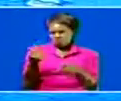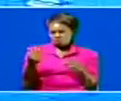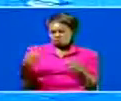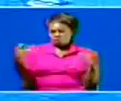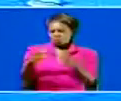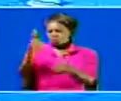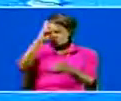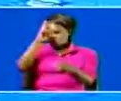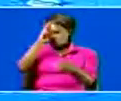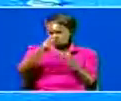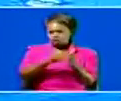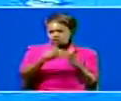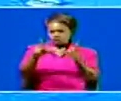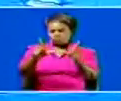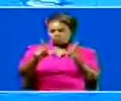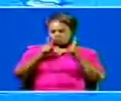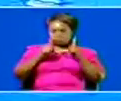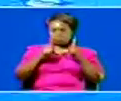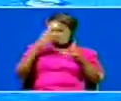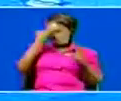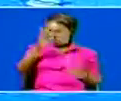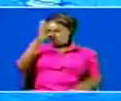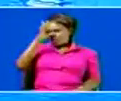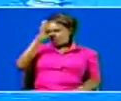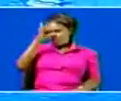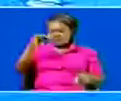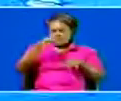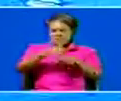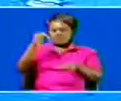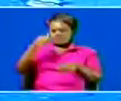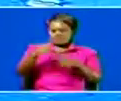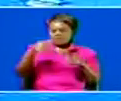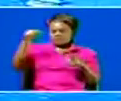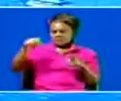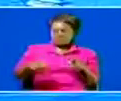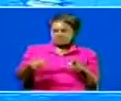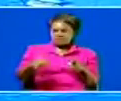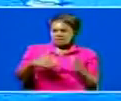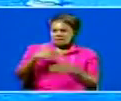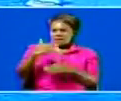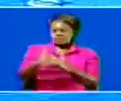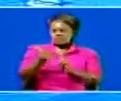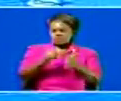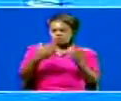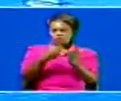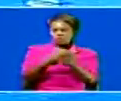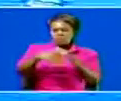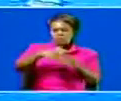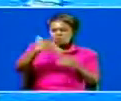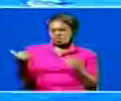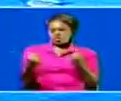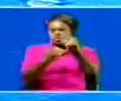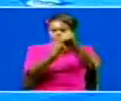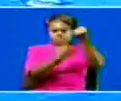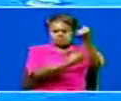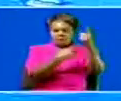polisi kunyang'anywa taji kufuatia udanganyifu, na ni pigo mwaka huu baada ya Sportpesa kuondoa ufadhili wao.